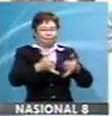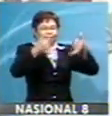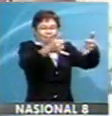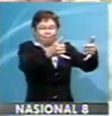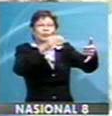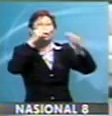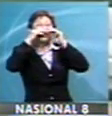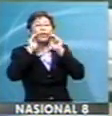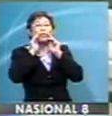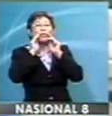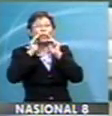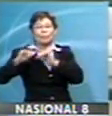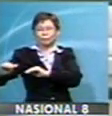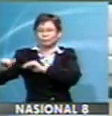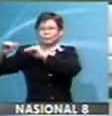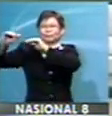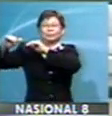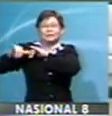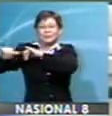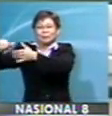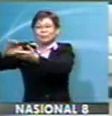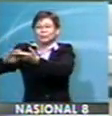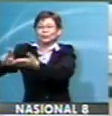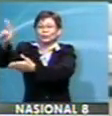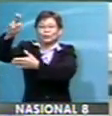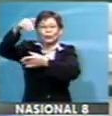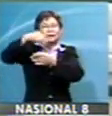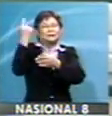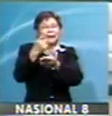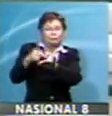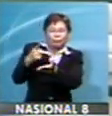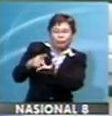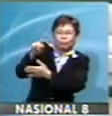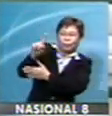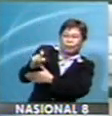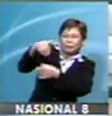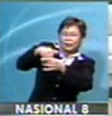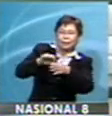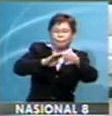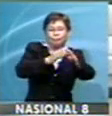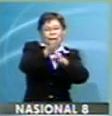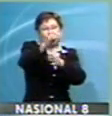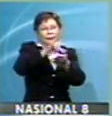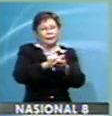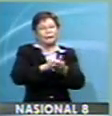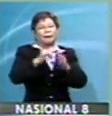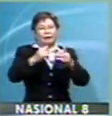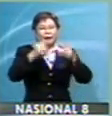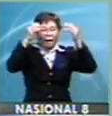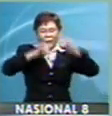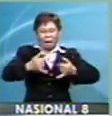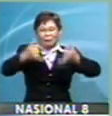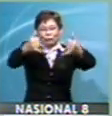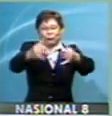Muhyiddin menjadi alumni bfsu dan sentiasa menjadi rujukan di bidang itu anugerah disampaikan presiden bfsu